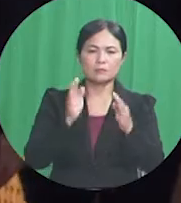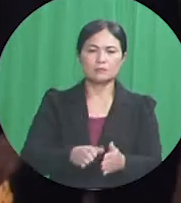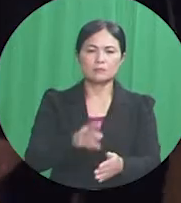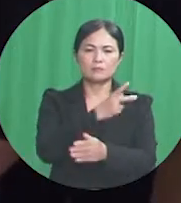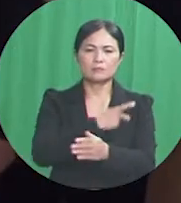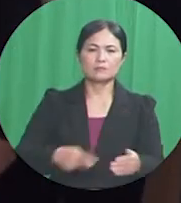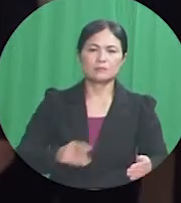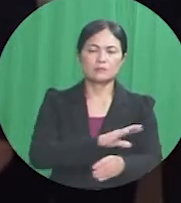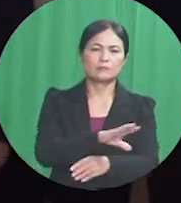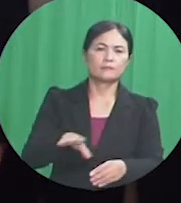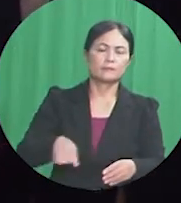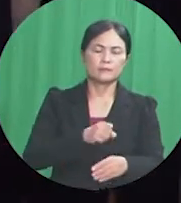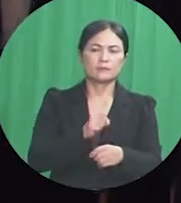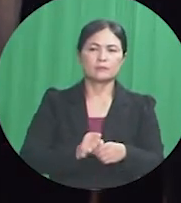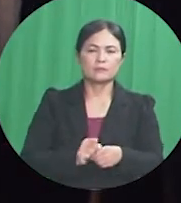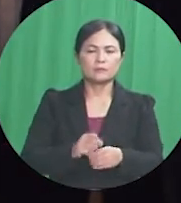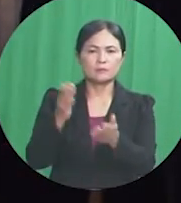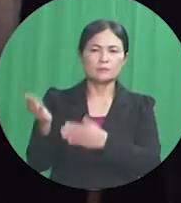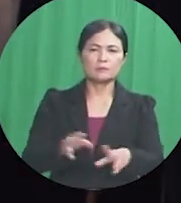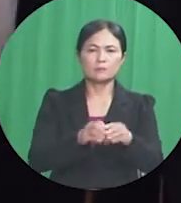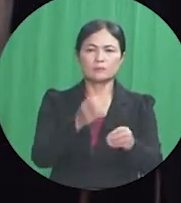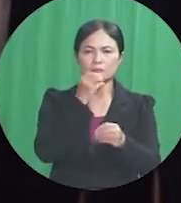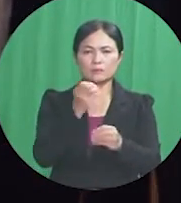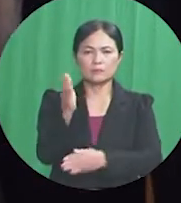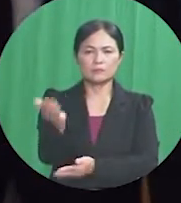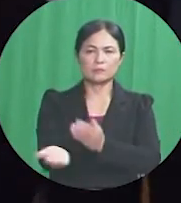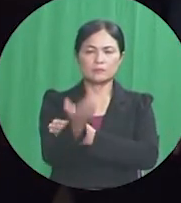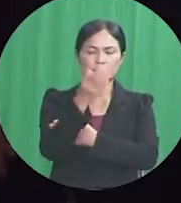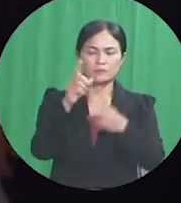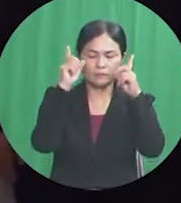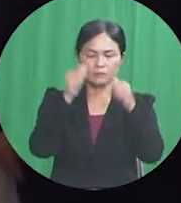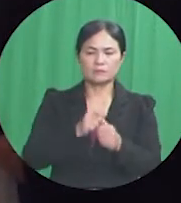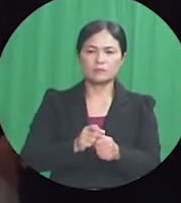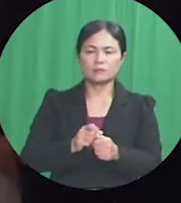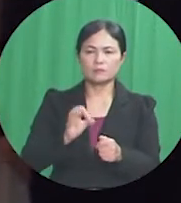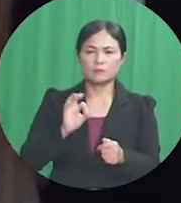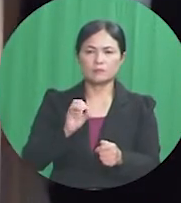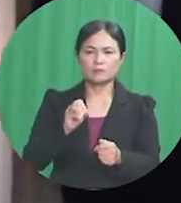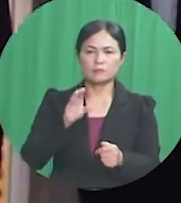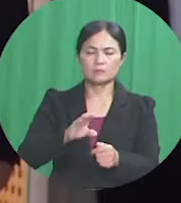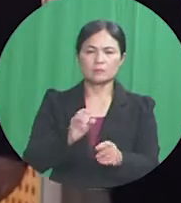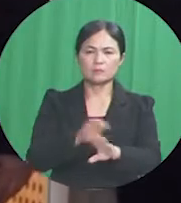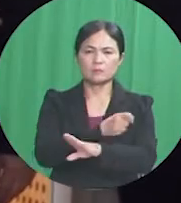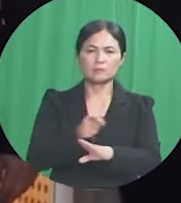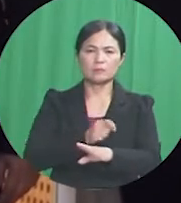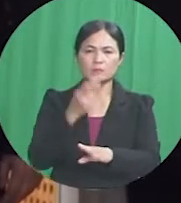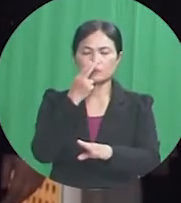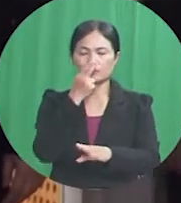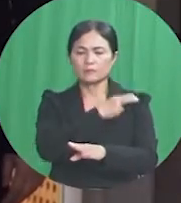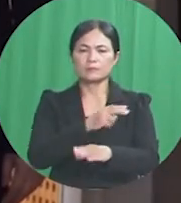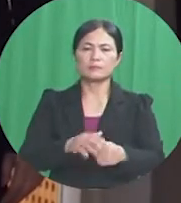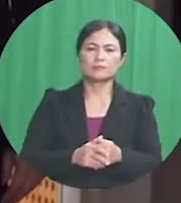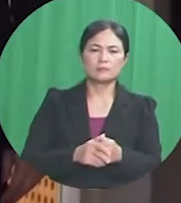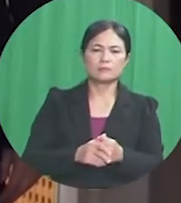ឋមន្ត្រីនៃព្រះរាជាណាចក្រកម្ពុជាអញ្ជើញទទួលទានអាហារពេលព្រឹកជាមួយនឹងឯកឧត្តមគ្វៀនស៊ុនហ្វុកប្រធានរដ្ឋនៃសាធារណរដ្ឋសង្គមនិយមវៀ